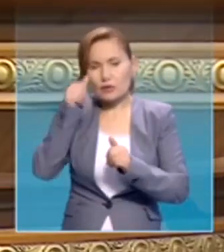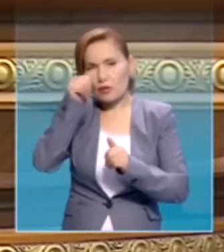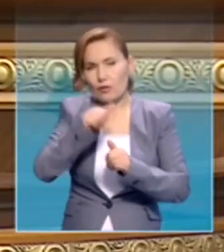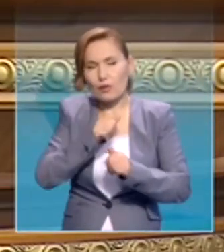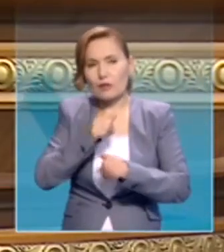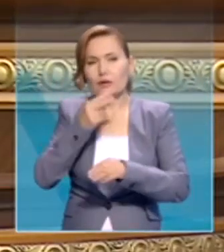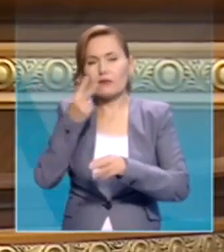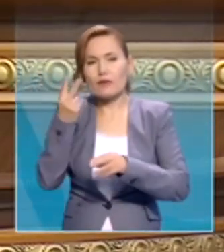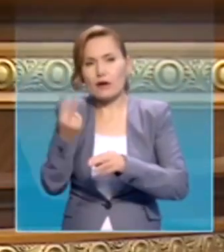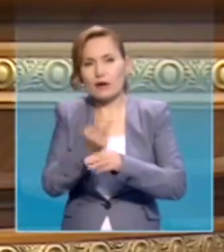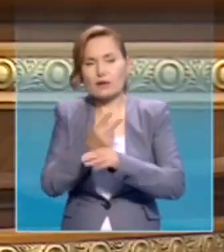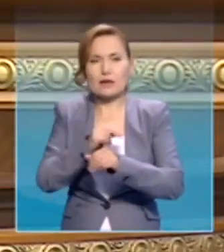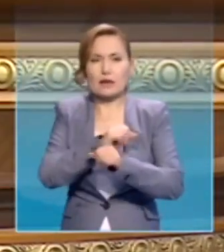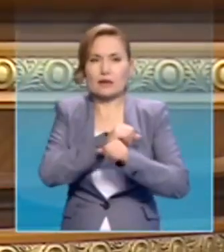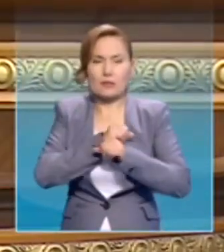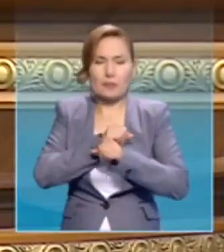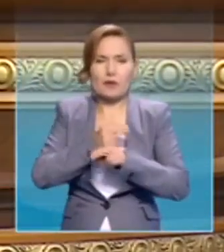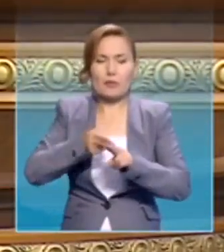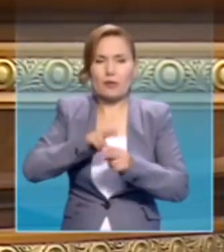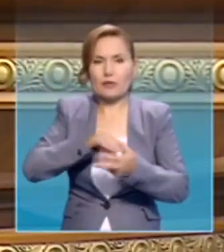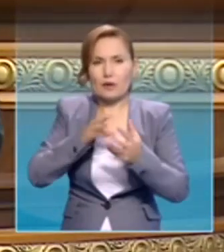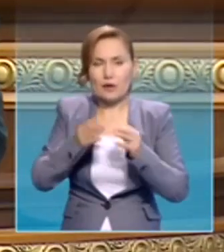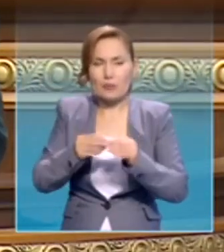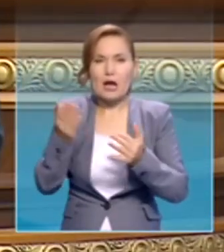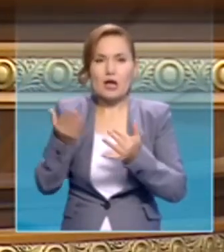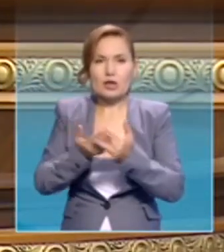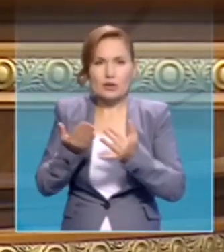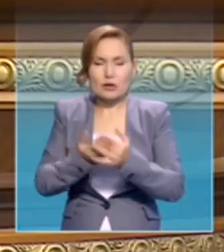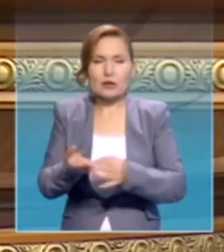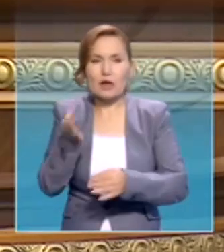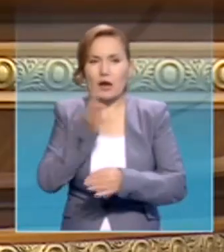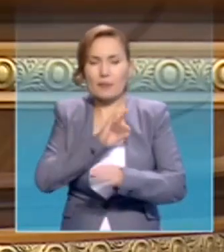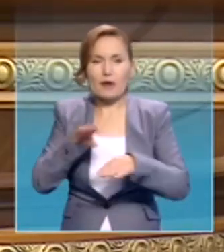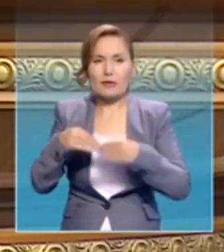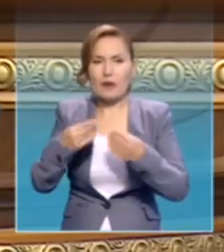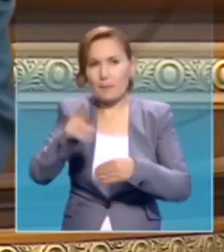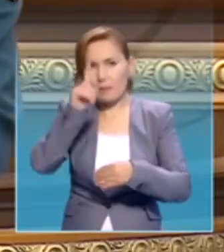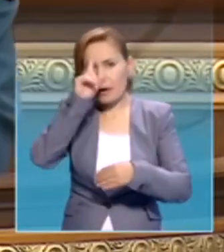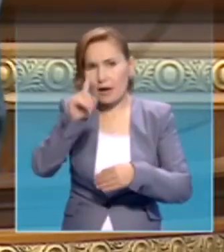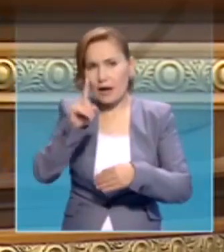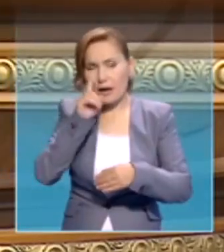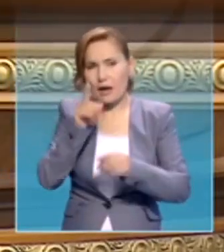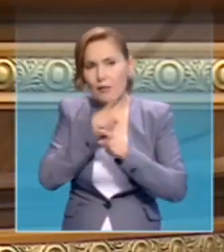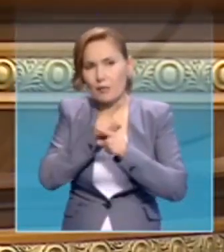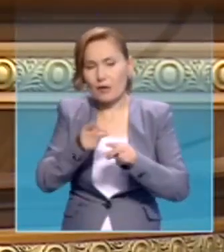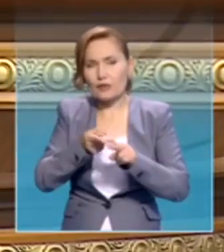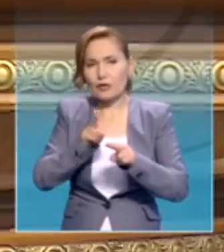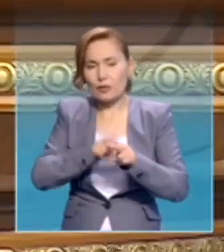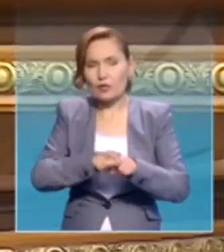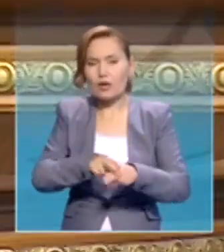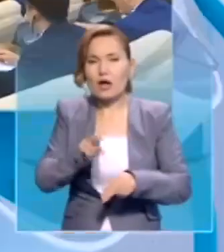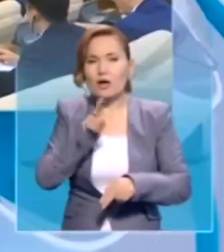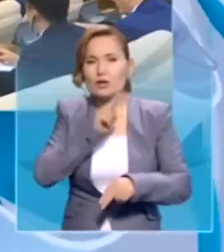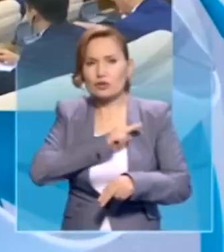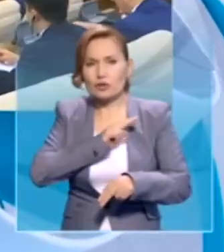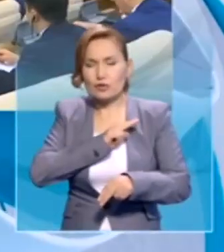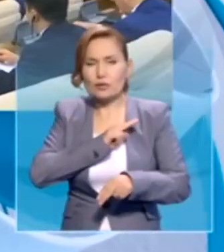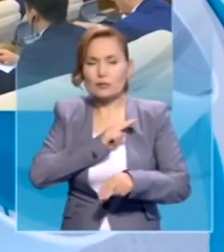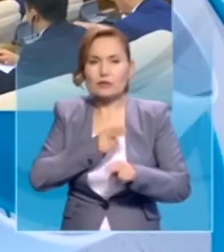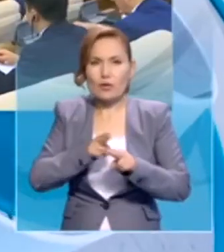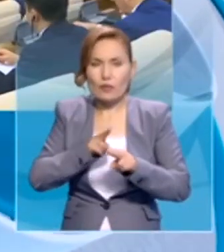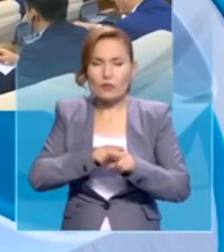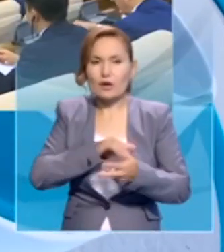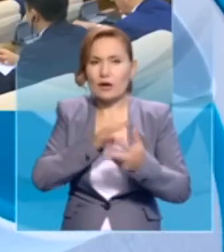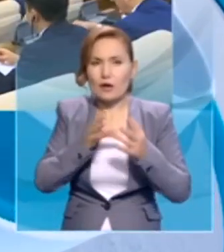демалыс. Қатысу кезіне жөнілдікті шарттармен 1 айы, 1,5 ай болып есептеледі. Бірлескен